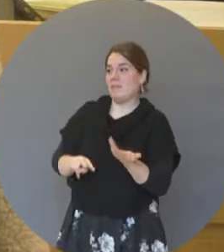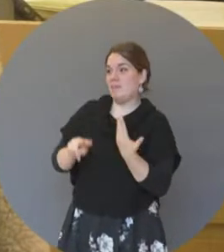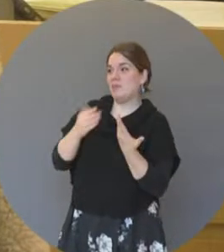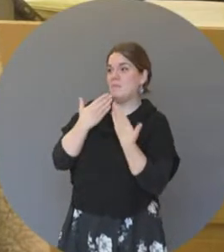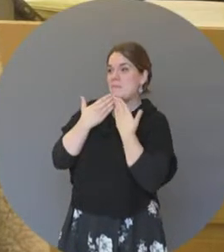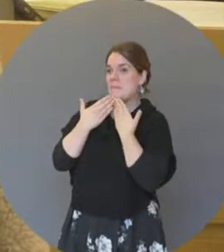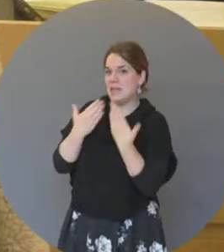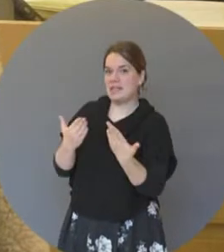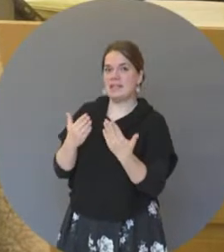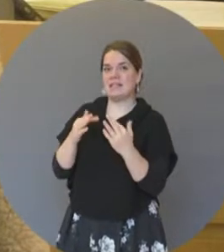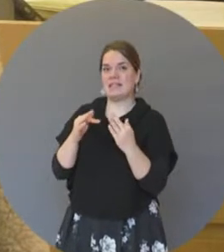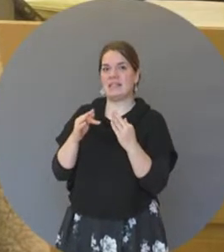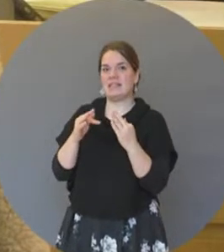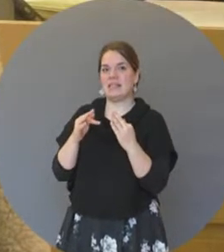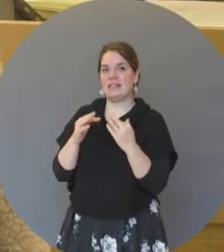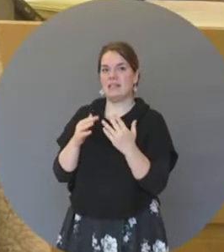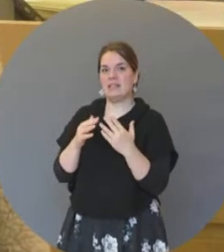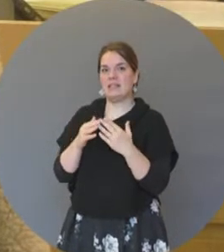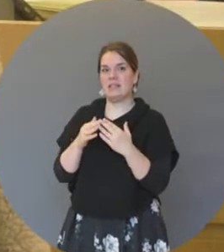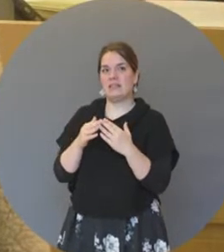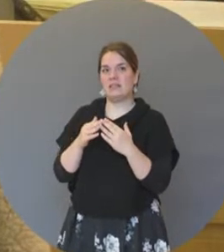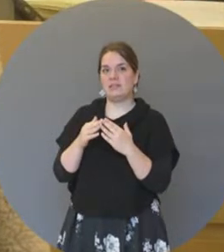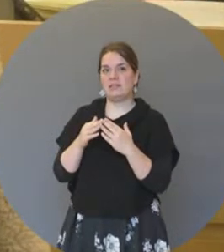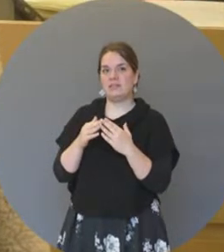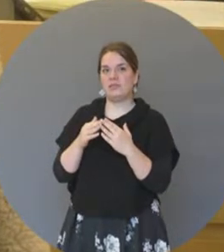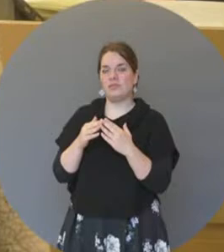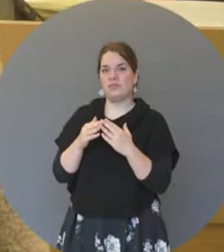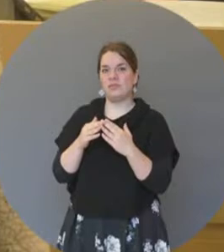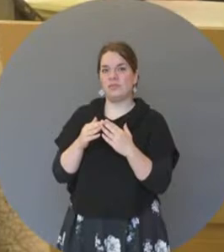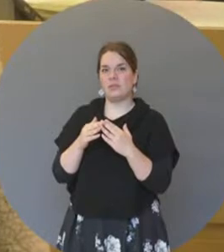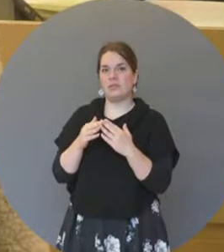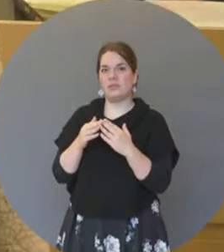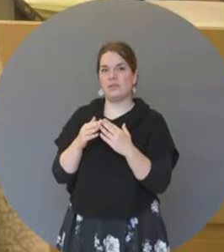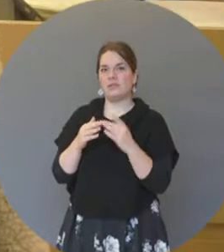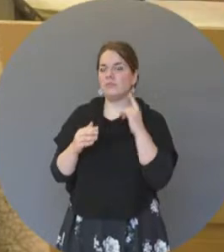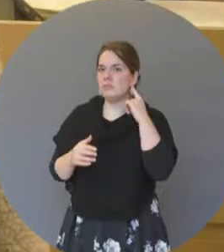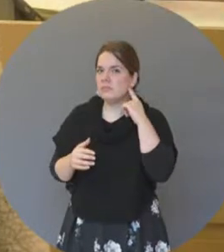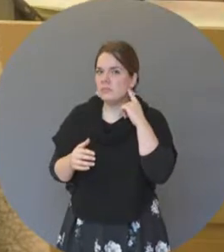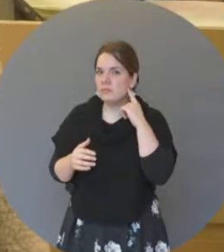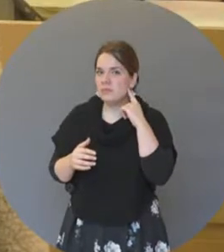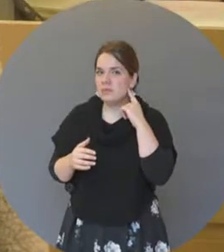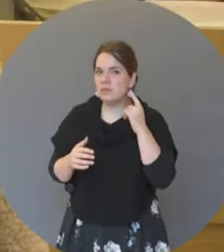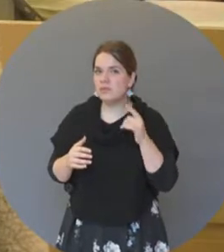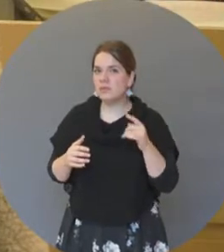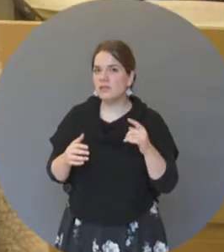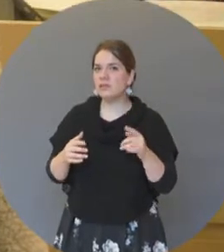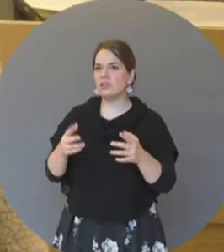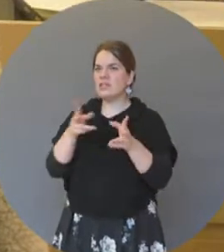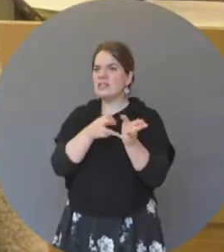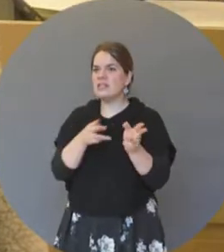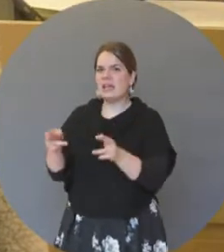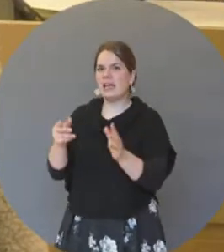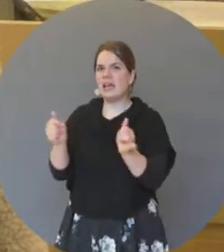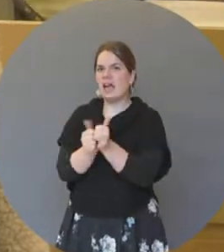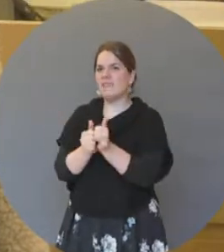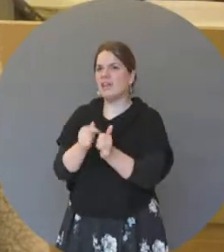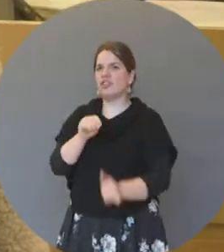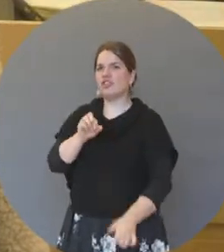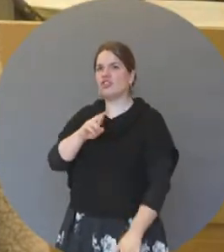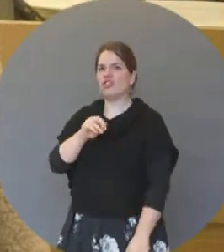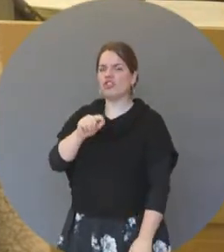creuse moi je regardais beaucoup la série avec Georges Descrières il y en a peut-être des vieux comme moi qui